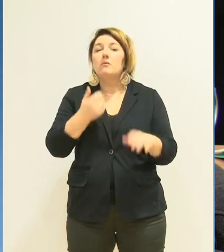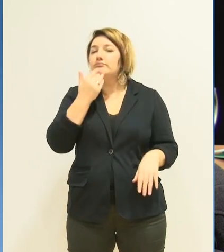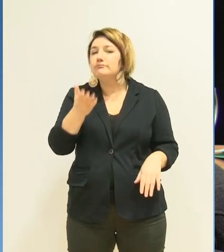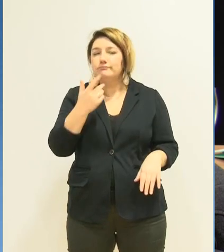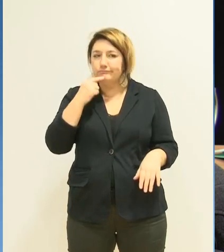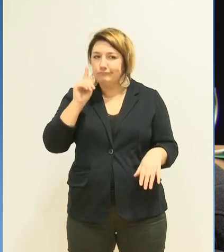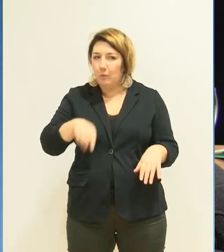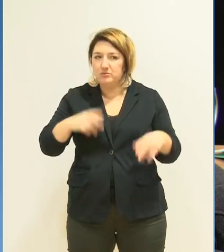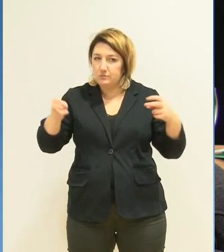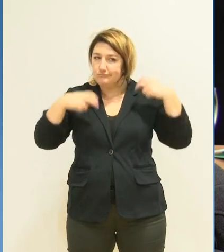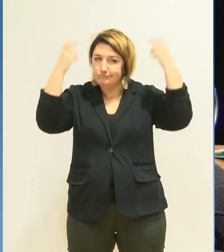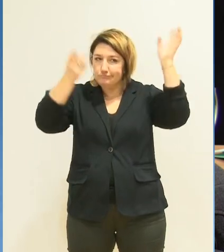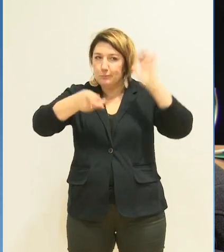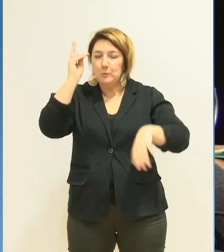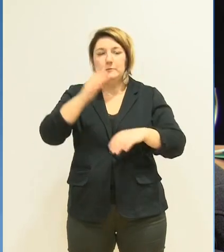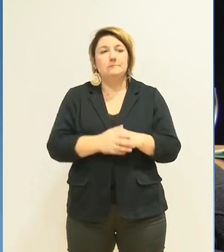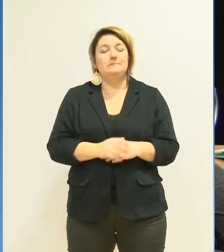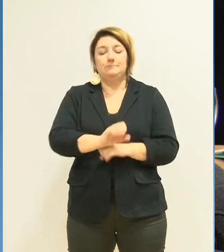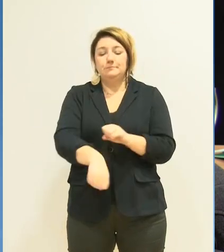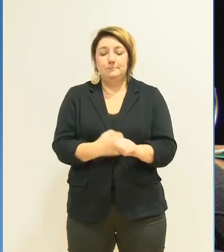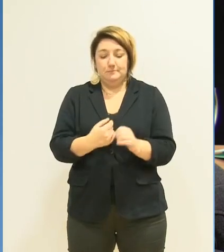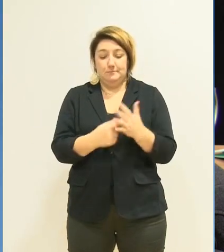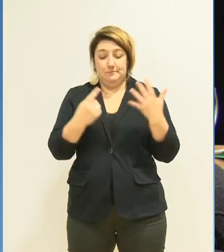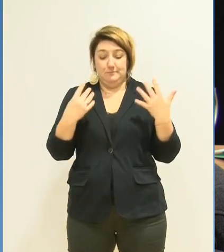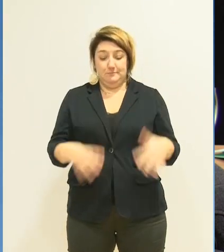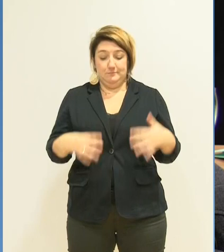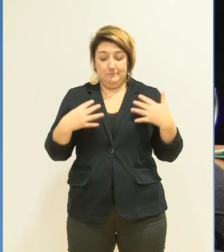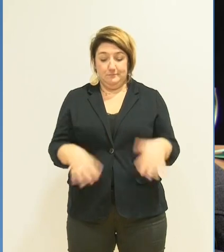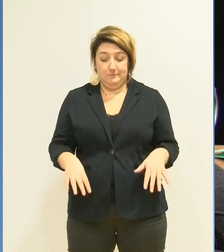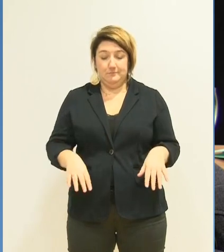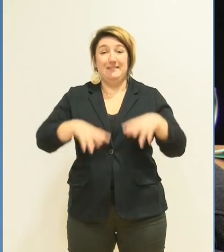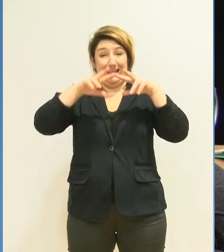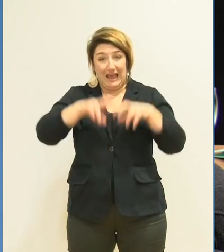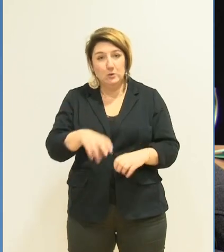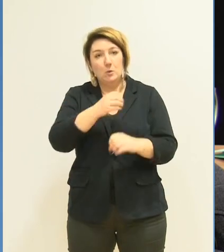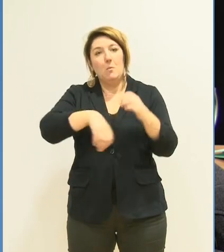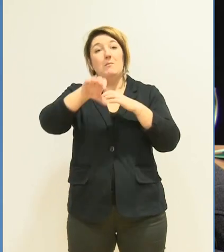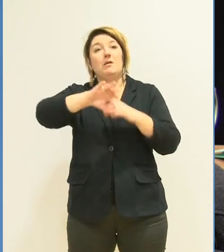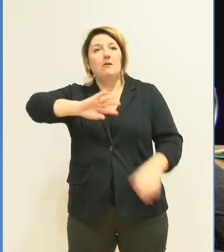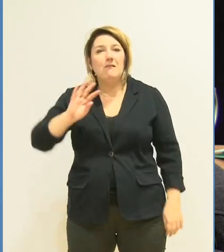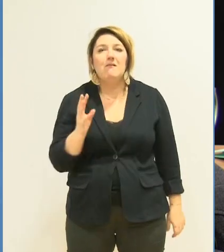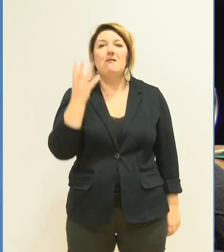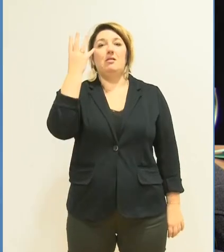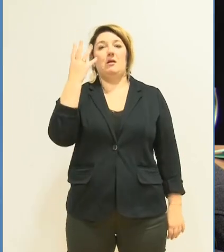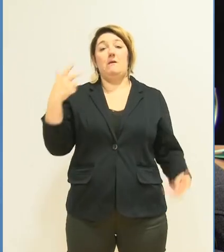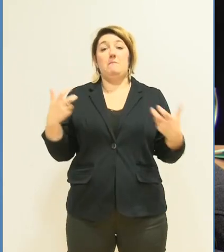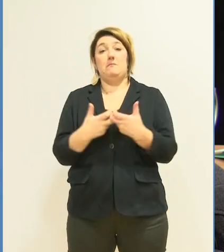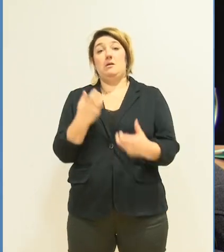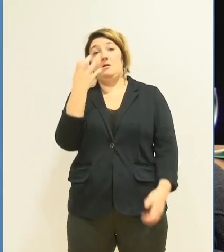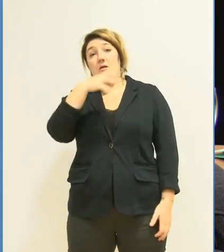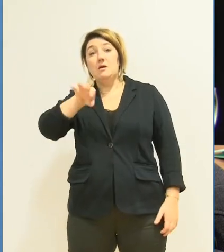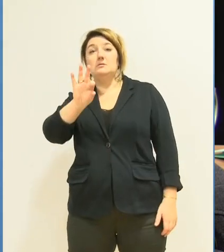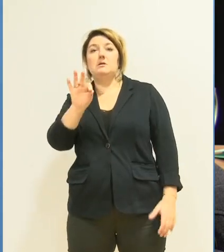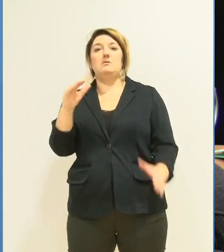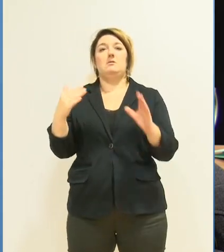alors là on est en 2019 on est à la quatrième période d'études complémentaires le coût est de 450 mille euros